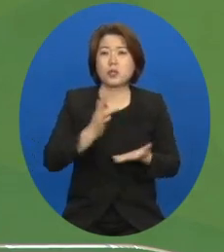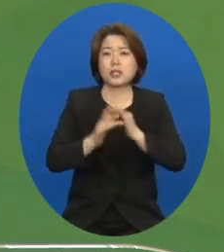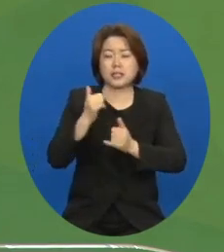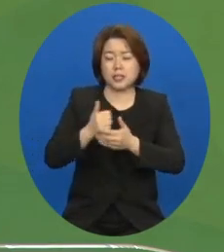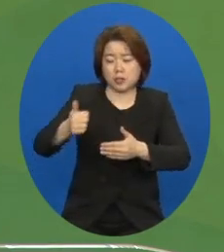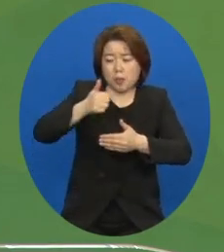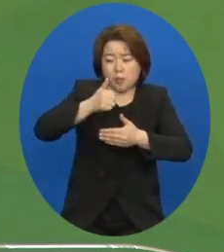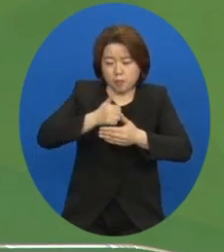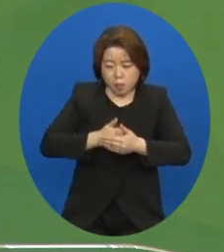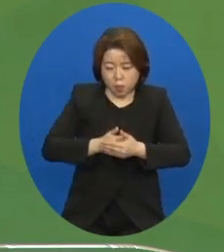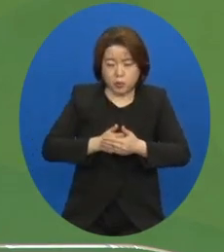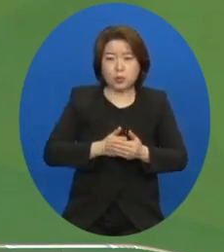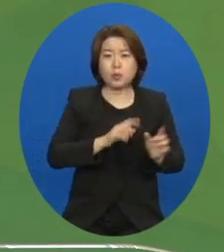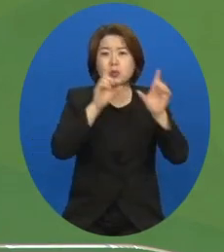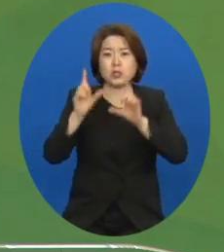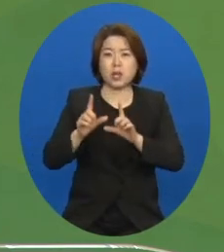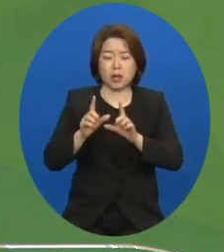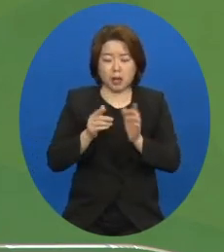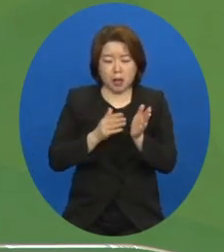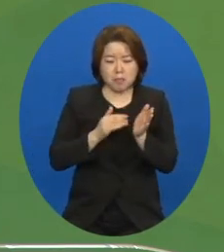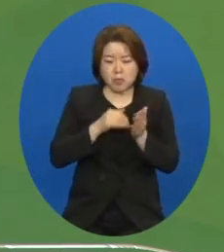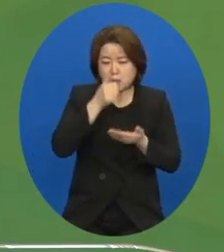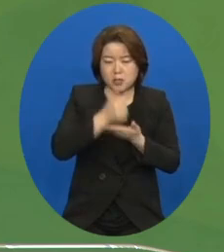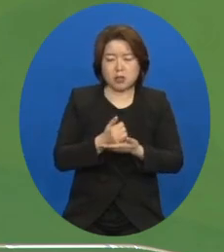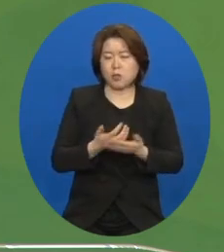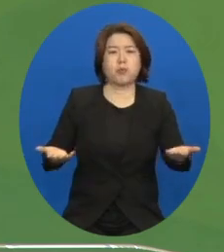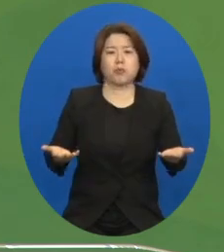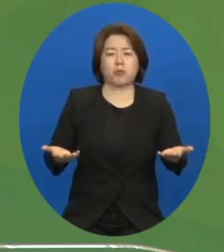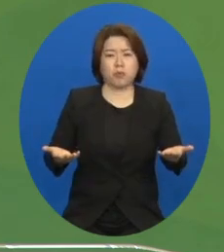모시고 사는데 무슨 은밀한 죄라는 게 있습니까?